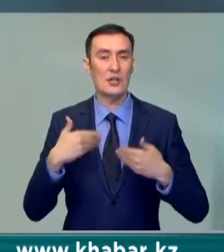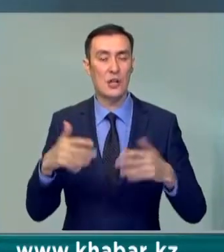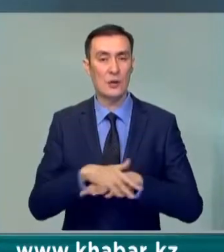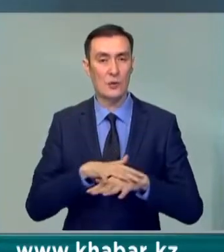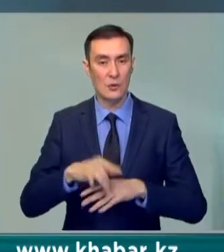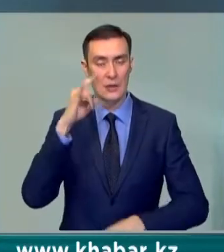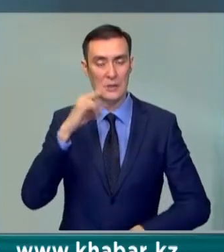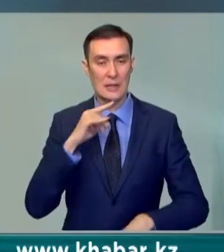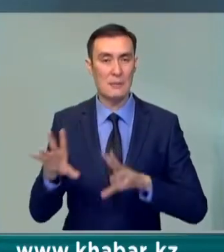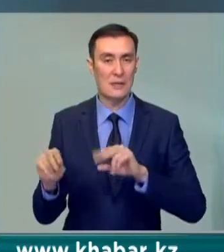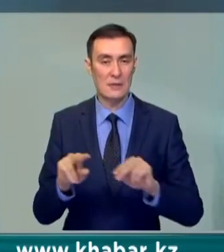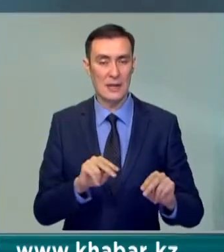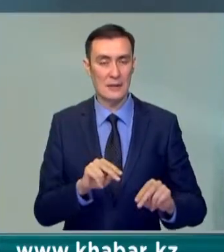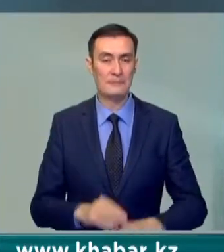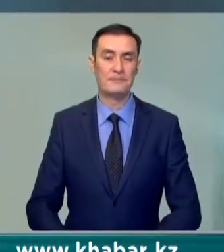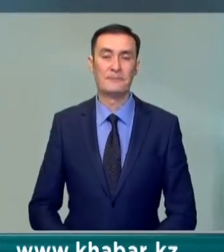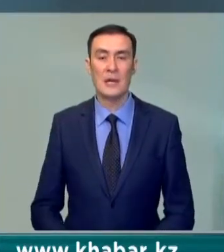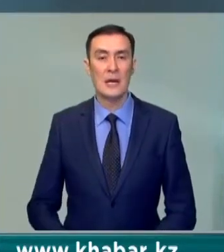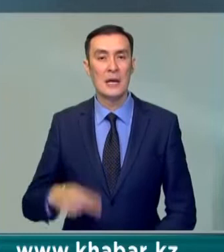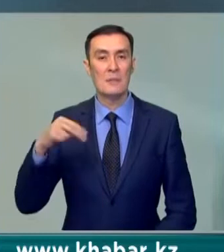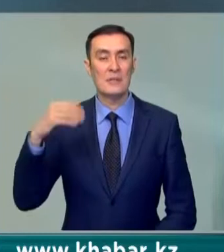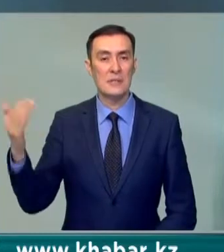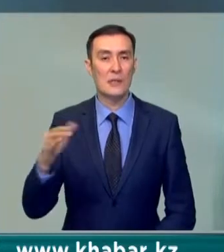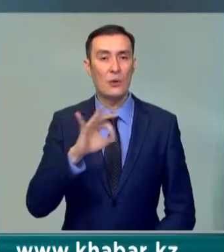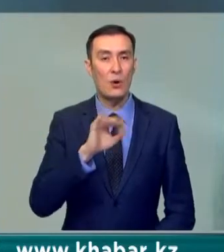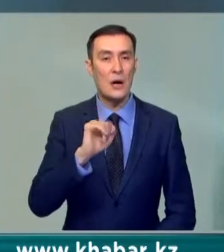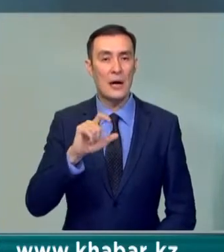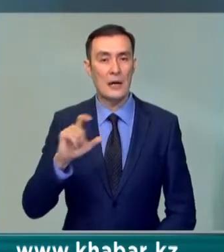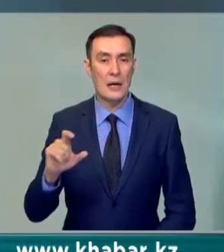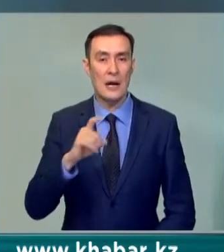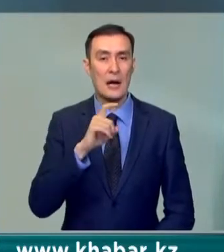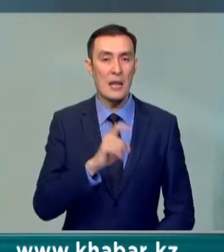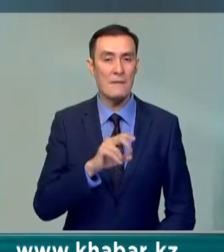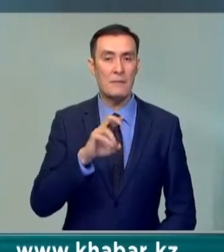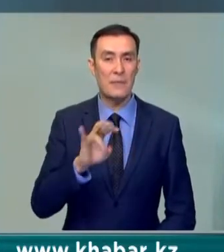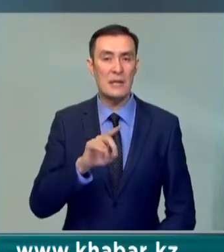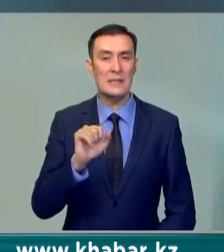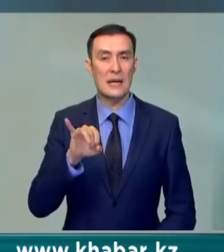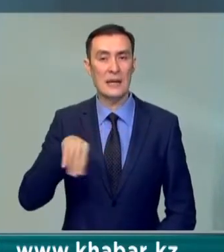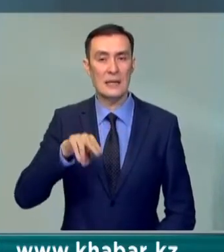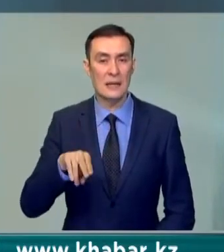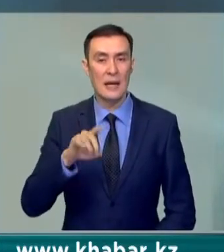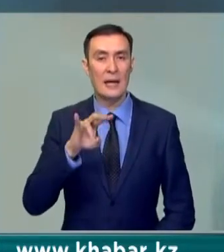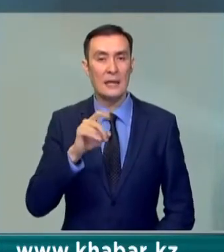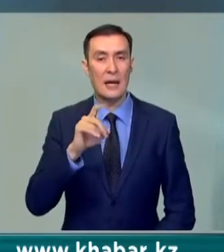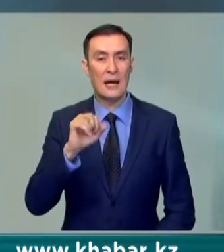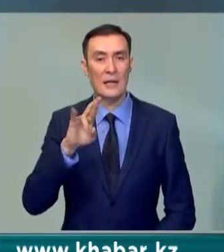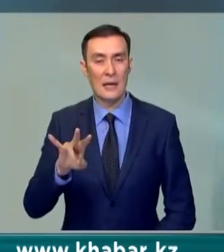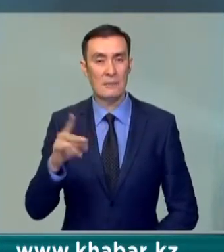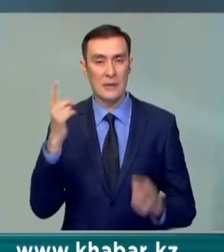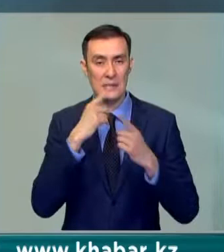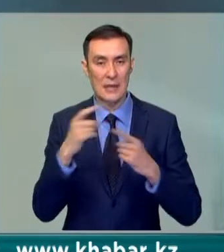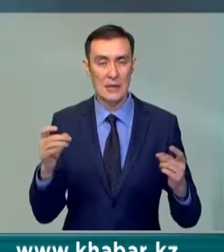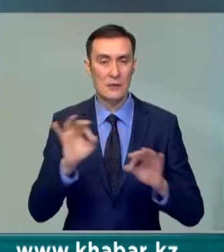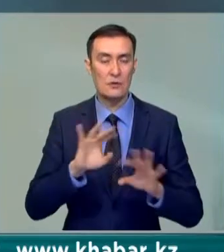и процветания. Конец цитаты. Президент Объединенных Арабских Эмиратов Халифа бен Заид Аль-Нахаян в своем послании